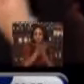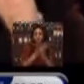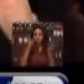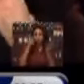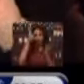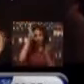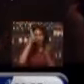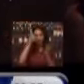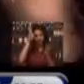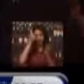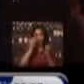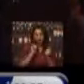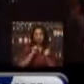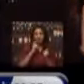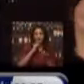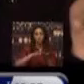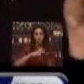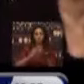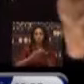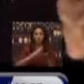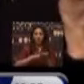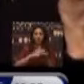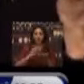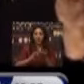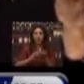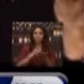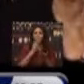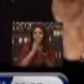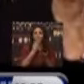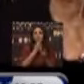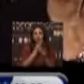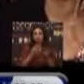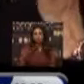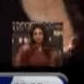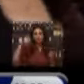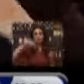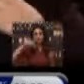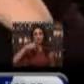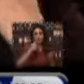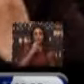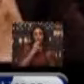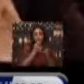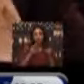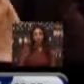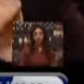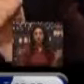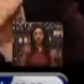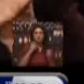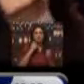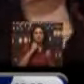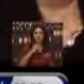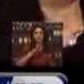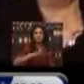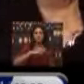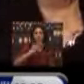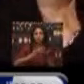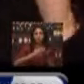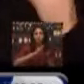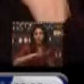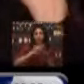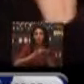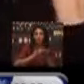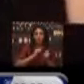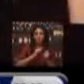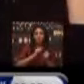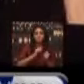وكان بيترجم لكل اللغات. وقتها كنا بنذيع بخمس ست لغات، من ضمنهم كان في عبري.